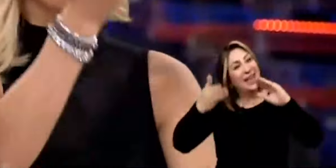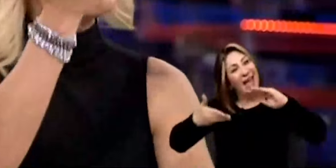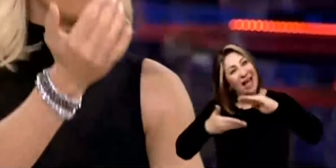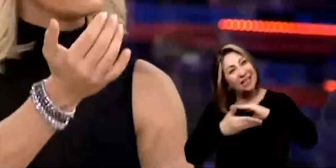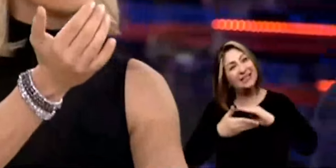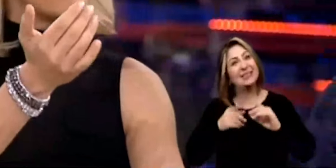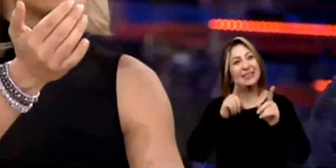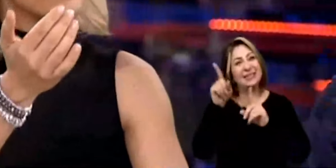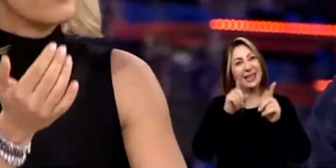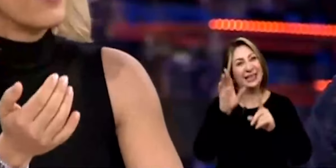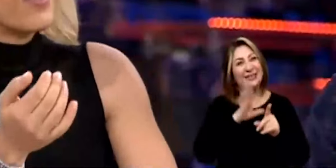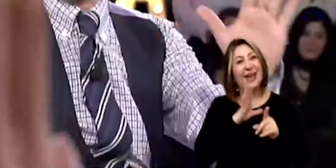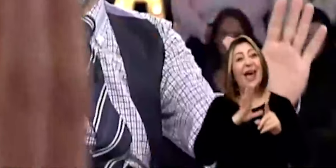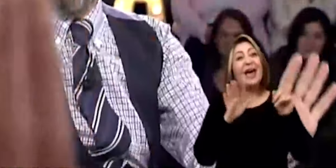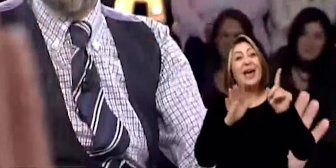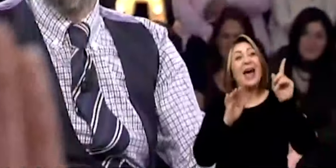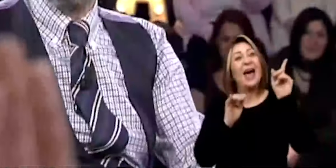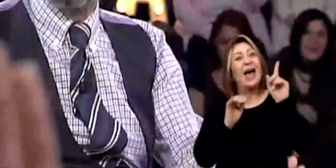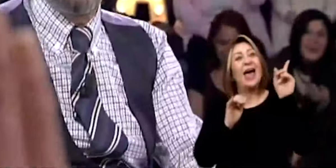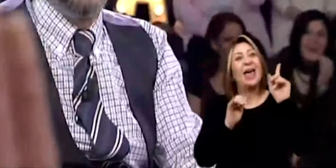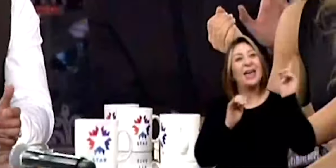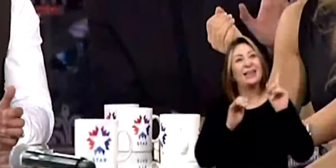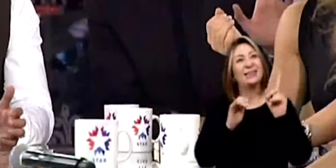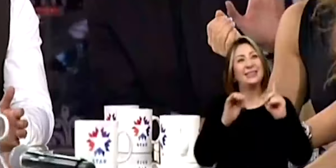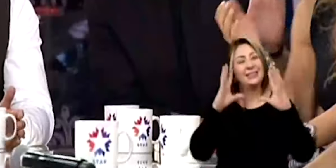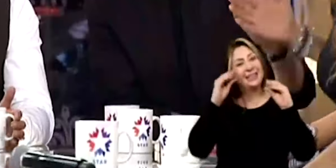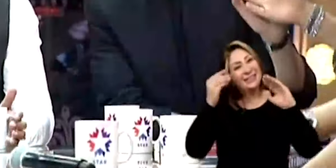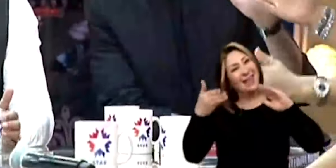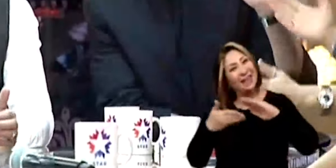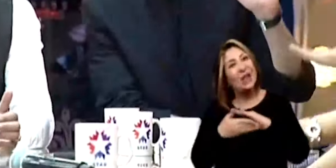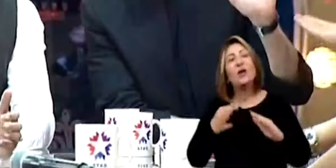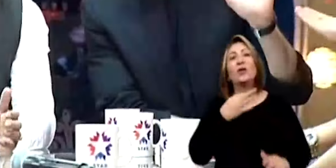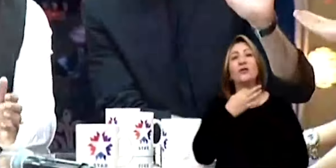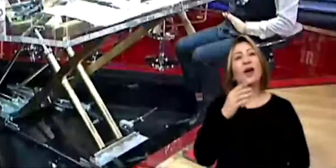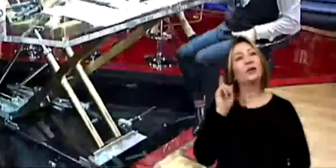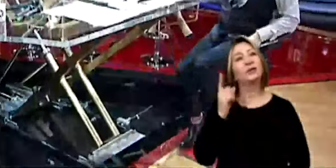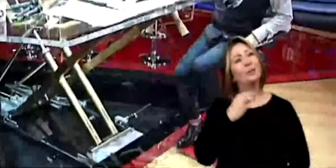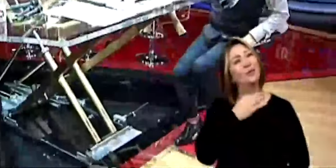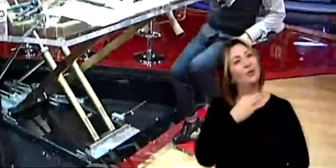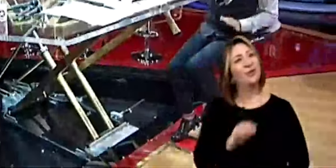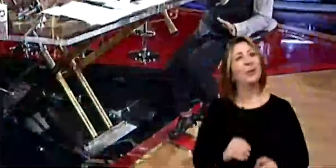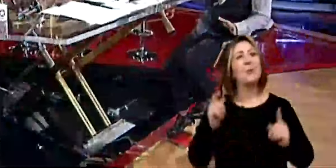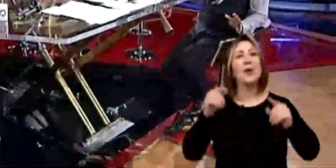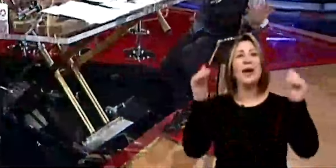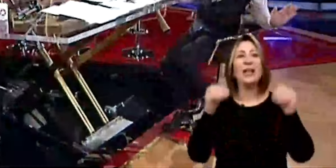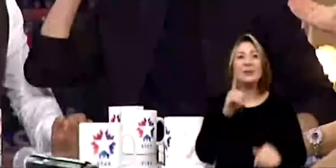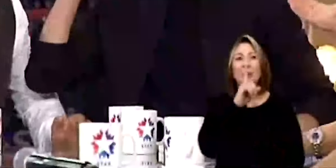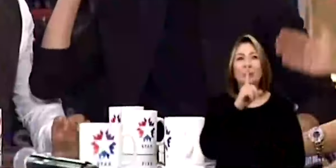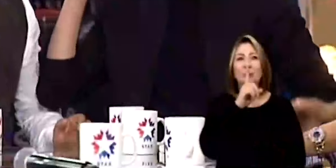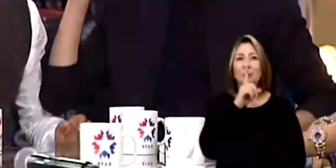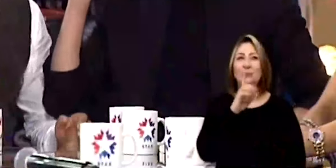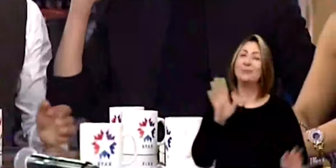altında şimdi hadi internette hayır, var. Hayır şey yapmayın. Hocam. Hayır hocam aman. Yastığının hocam. Altında. Ne? Hocam lütfen. Ya, hocam ne? Lütfen. Hocam buraya kadar sustum.